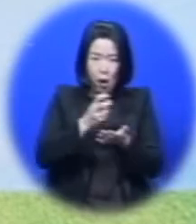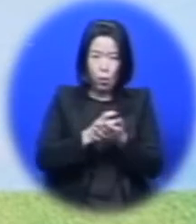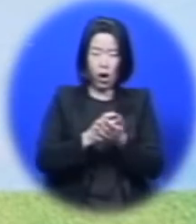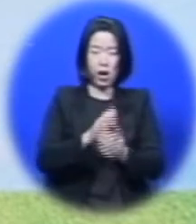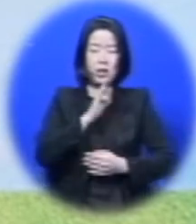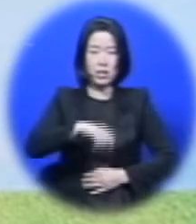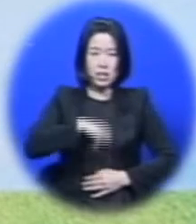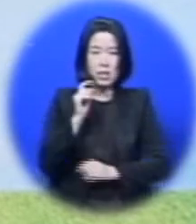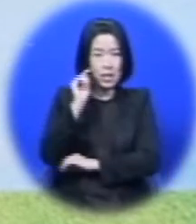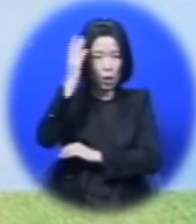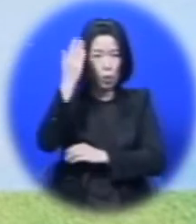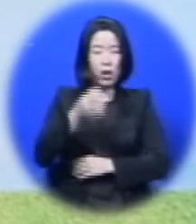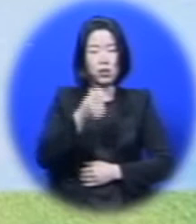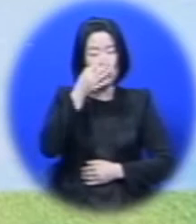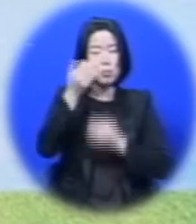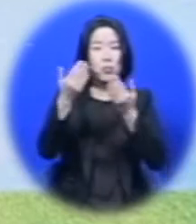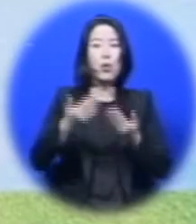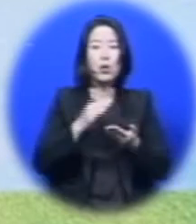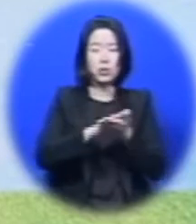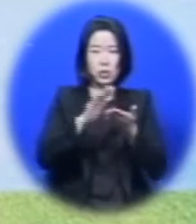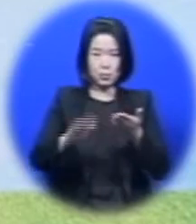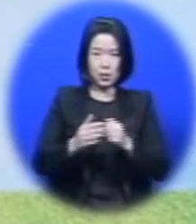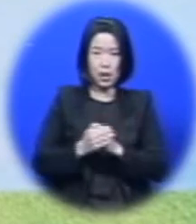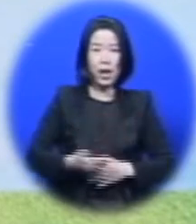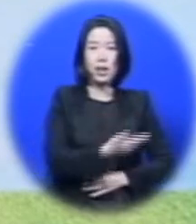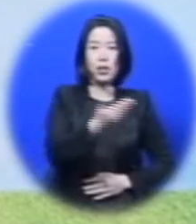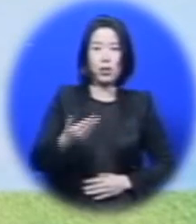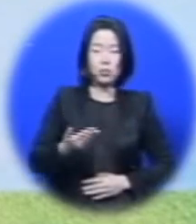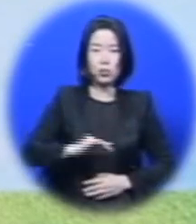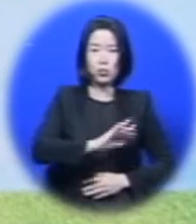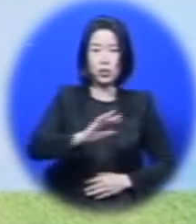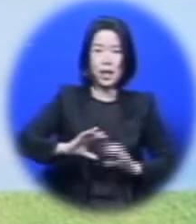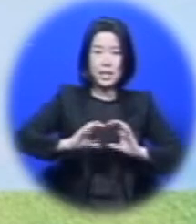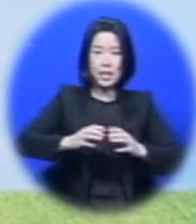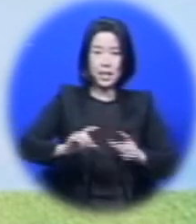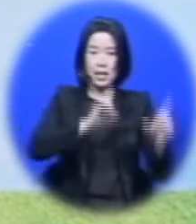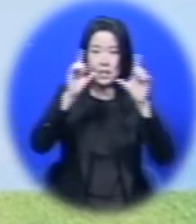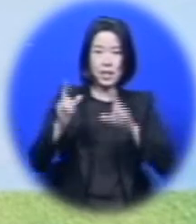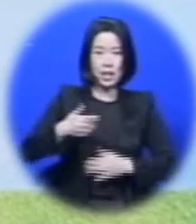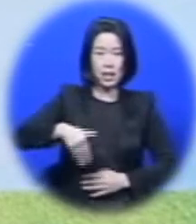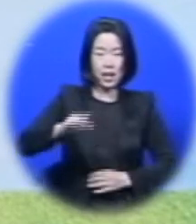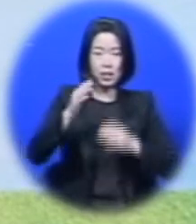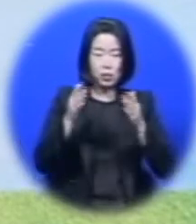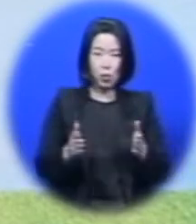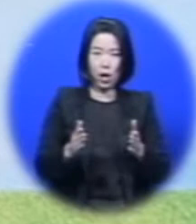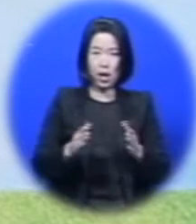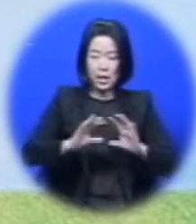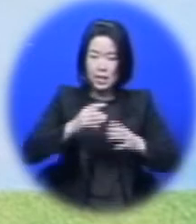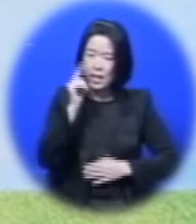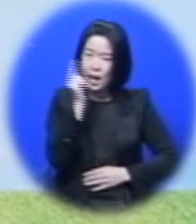영광을 하나님이 이렇게 보여주십니다. 여러분, 우리가 세상 살아가는 동안에 세상이 너무